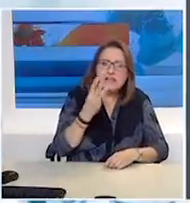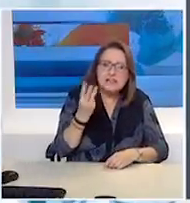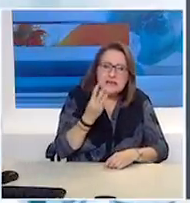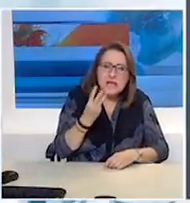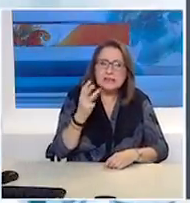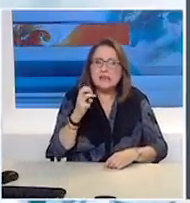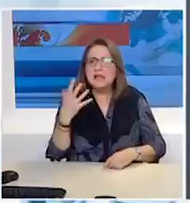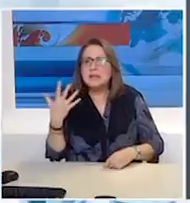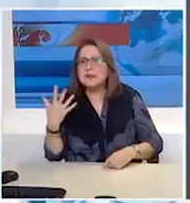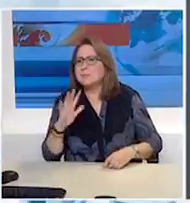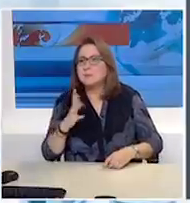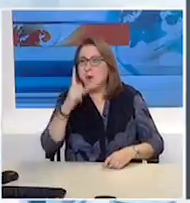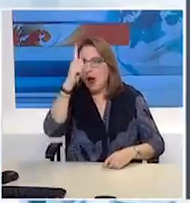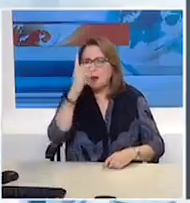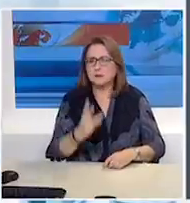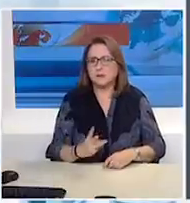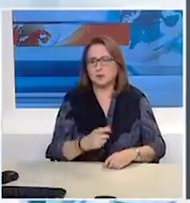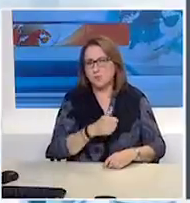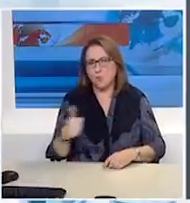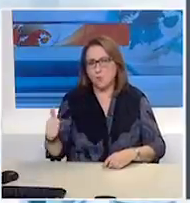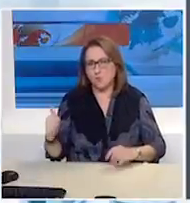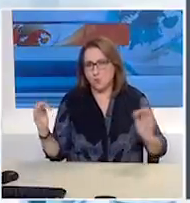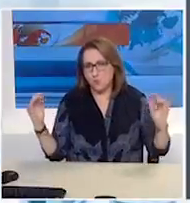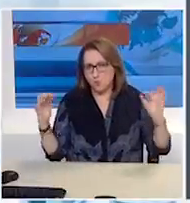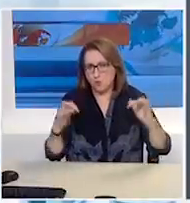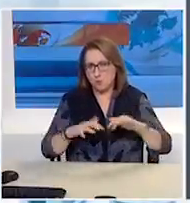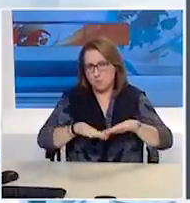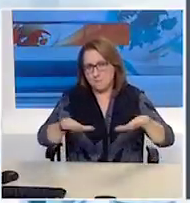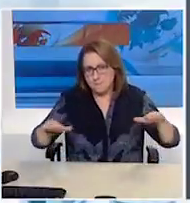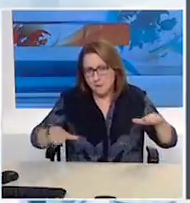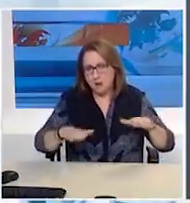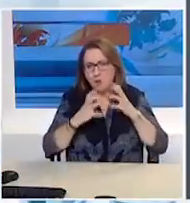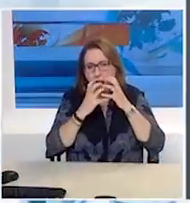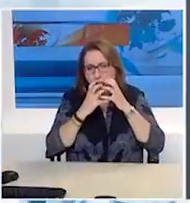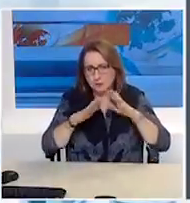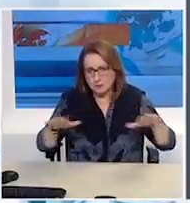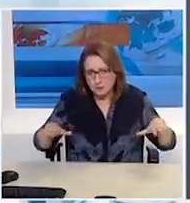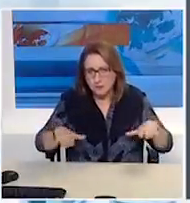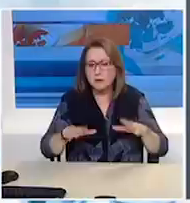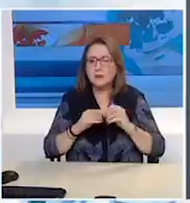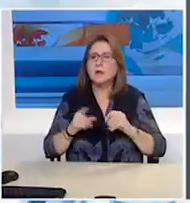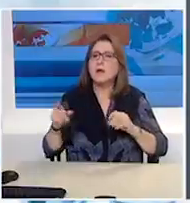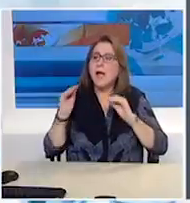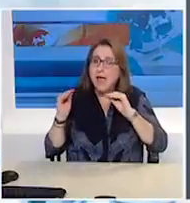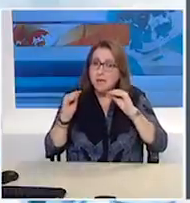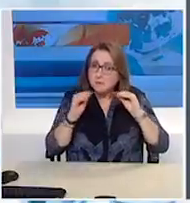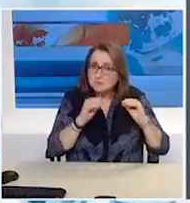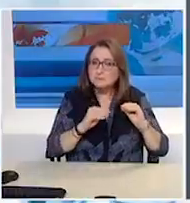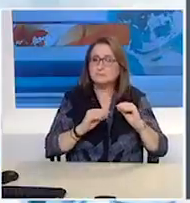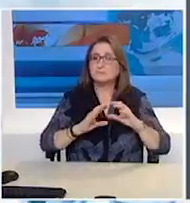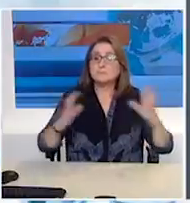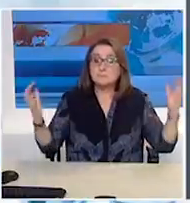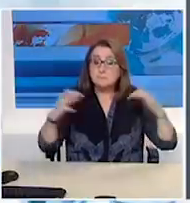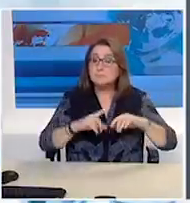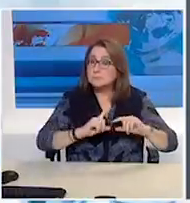33-35%, ένα τρίτο περίπου των χώρων αυτών, με τα μέτρα υγιεινής, με την κατάλληλη εκπαίδευση του προσωπικού, με την αποφυγή συγχρονισμού